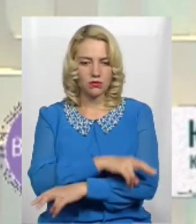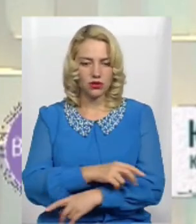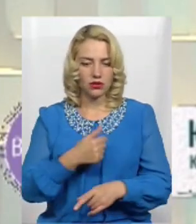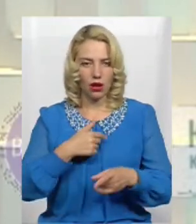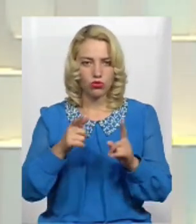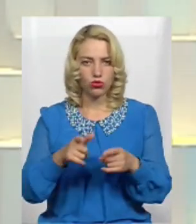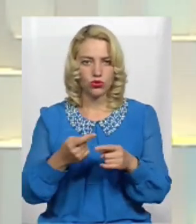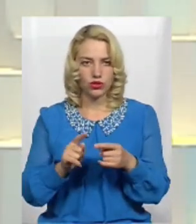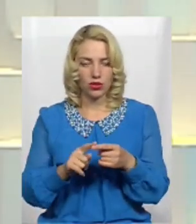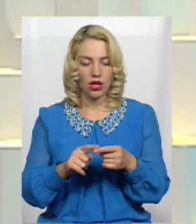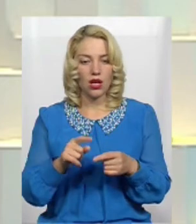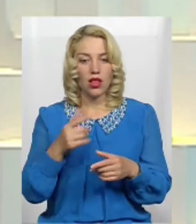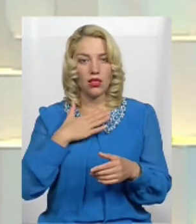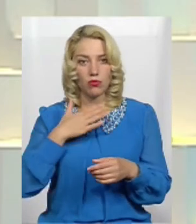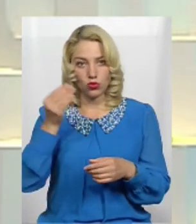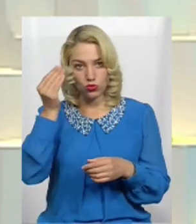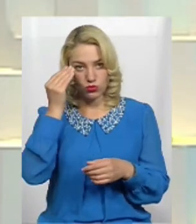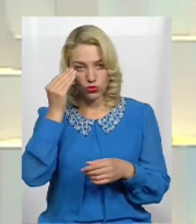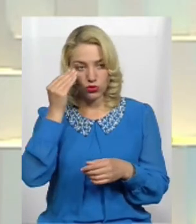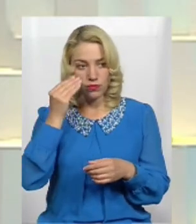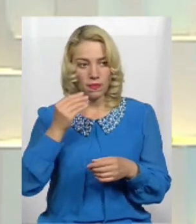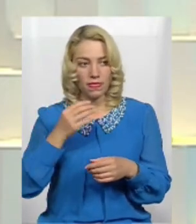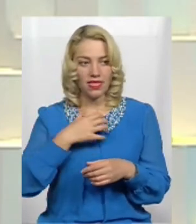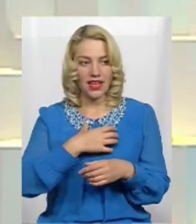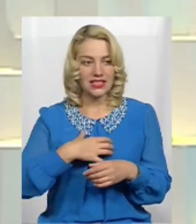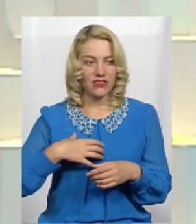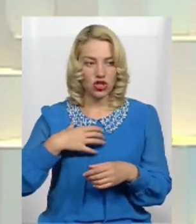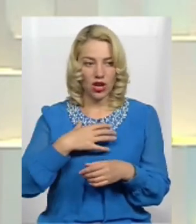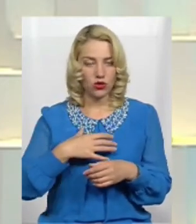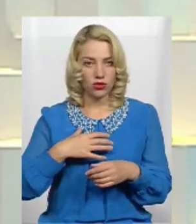цією тезою. Тобто, на мою думку, надзвичайно